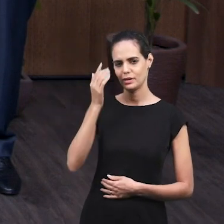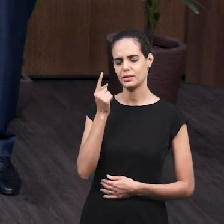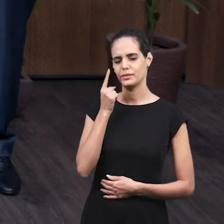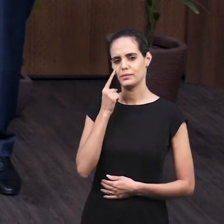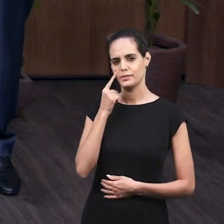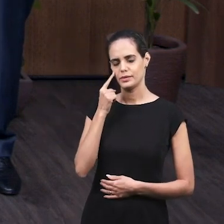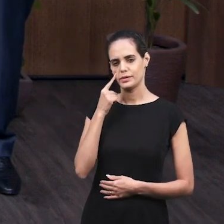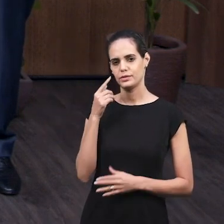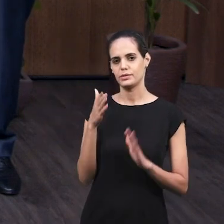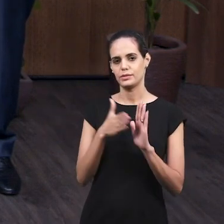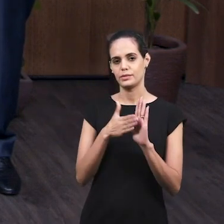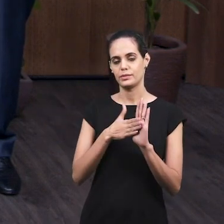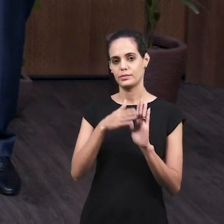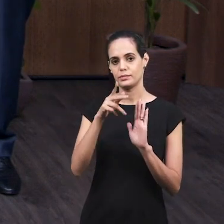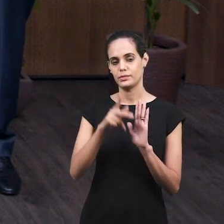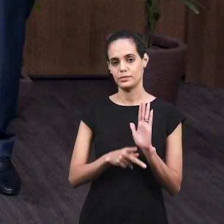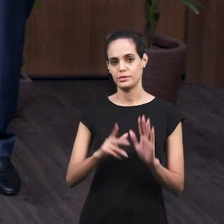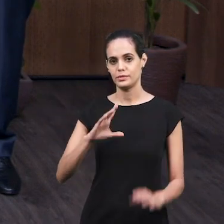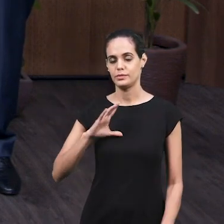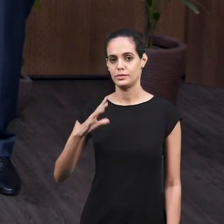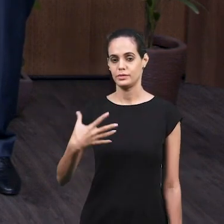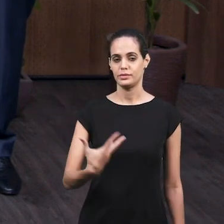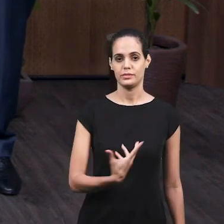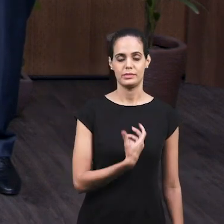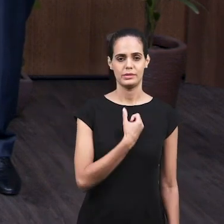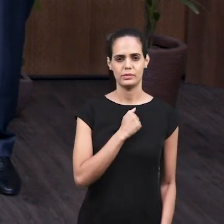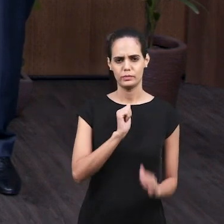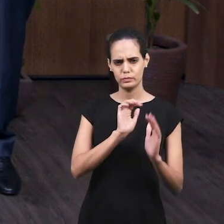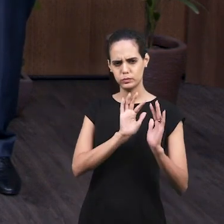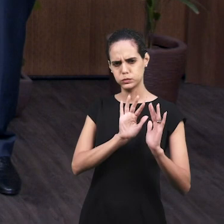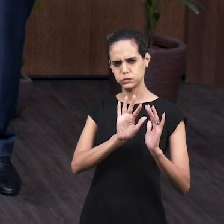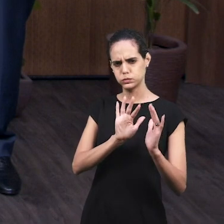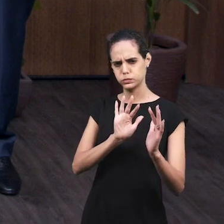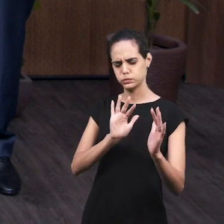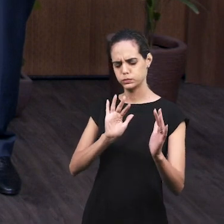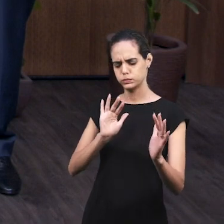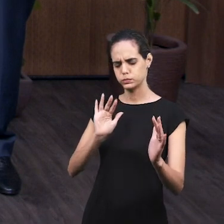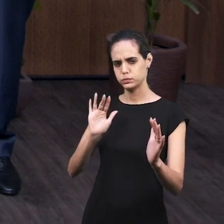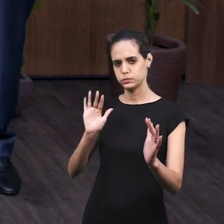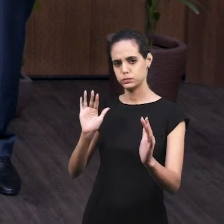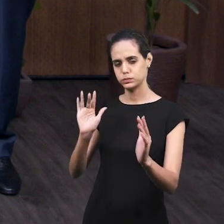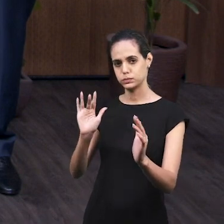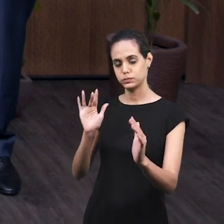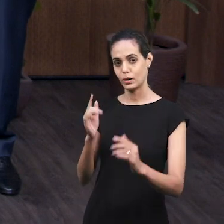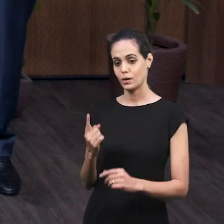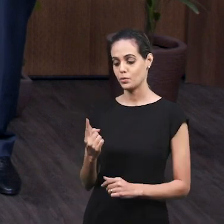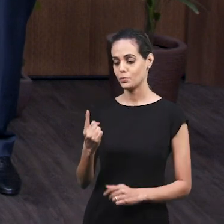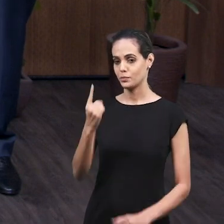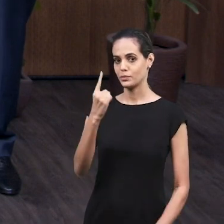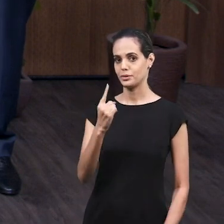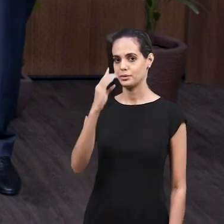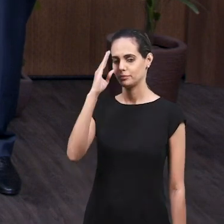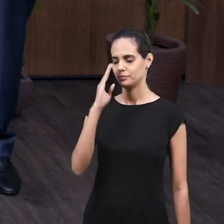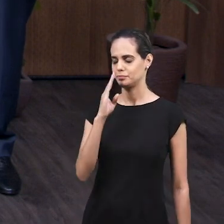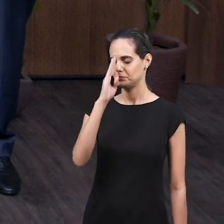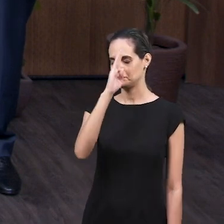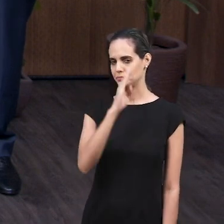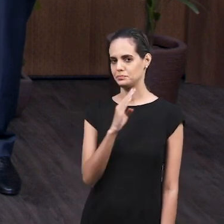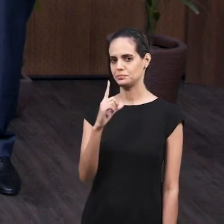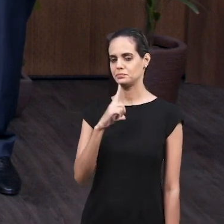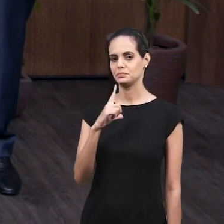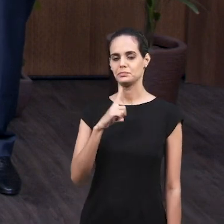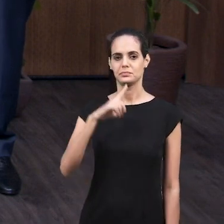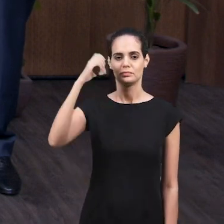de salut, est venu de cette foule. Et seulement l'aveugle a eu la